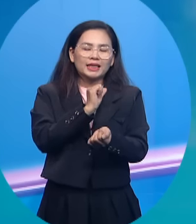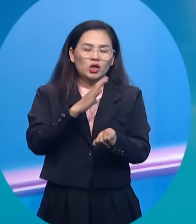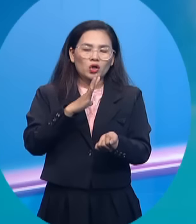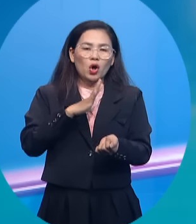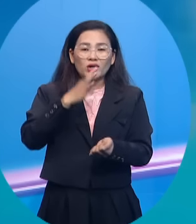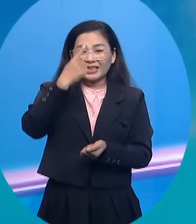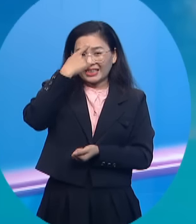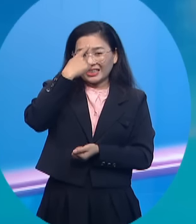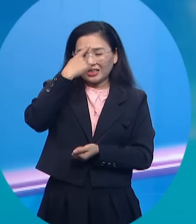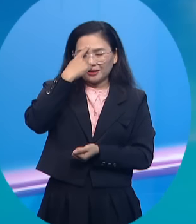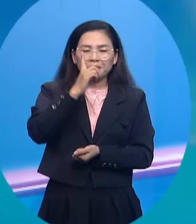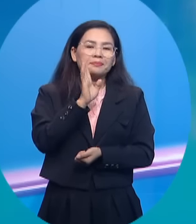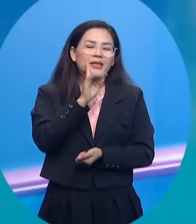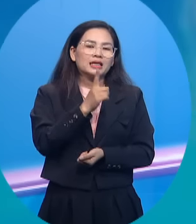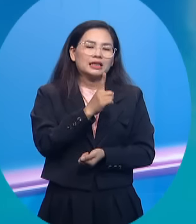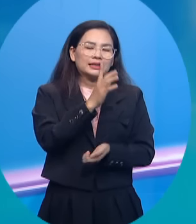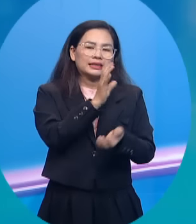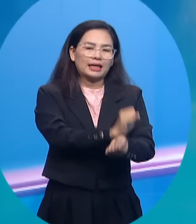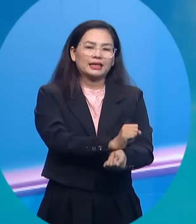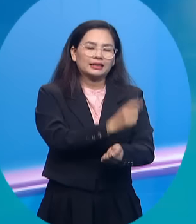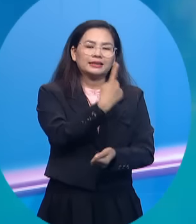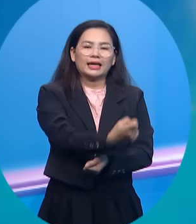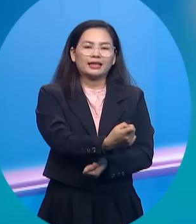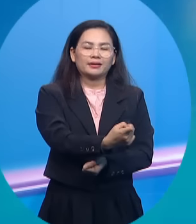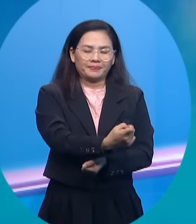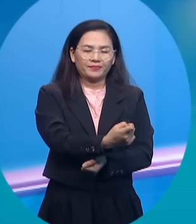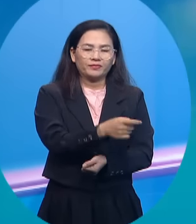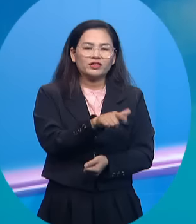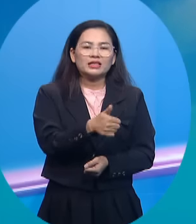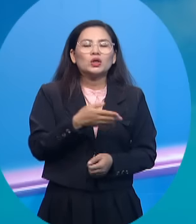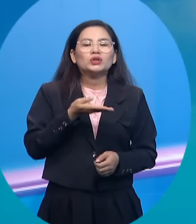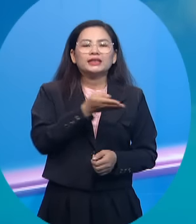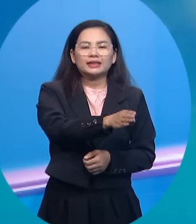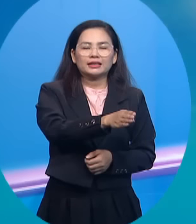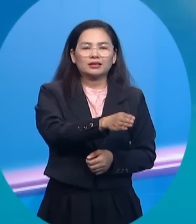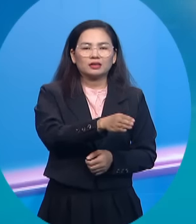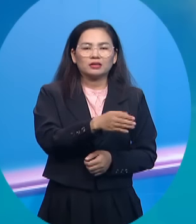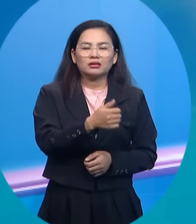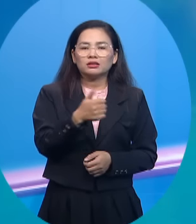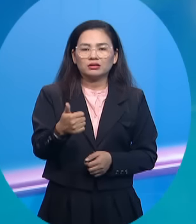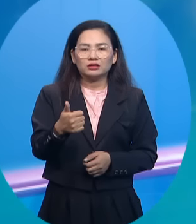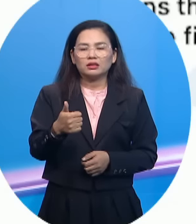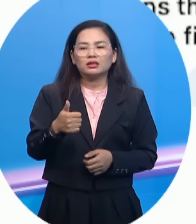con tin. Trước đó, nhóm này thường đổ lỗi các vụ sát hại con tin là do Israel đánh bom.